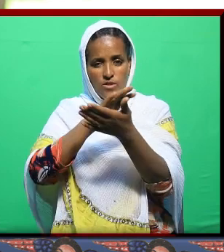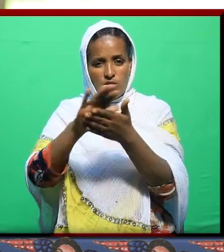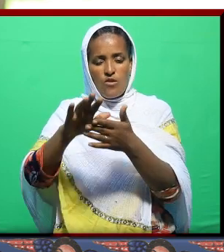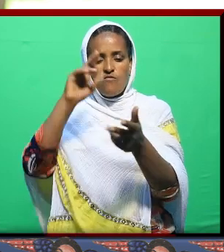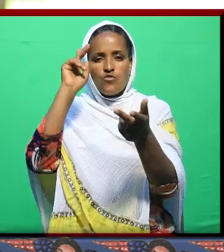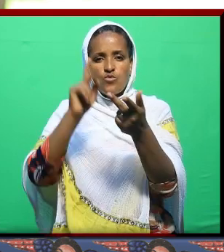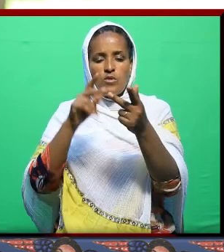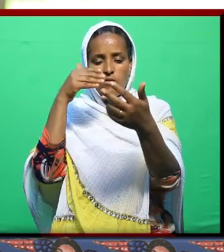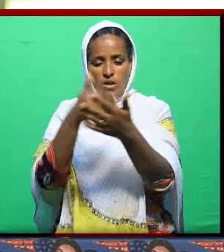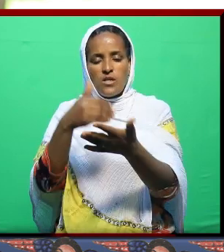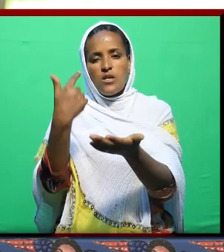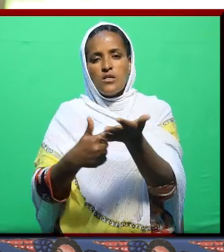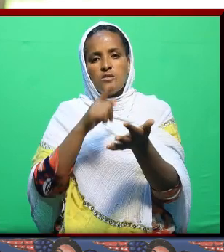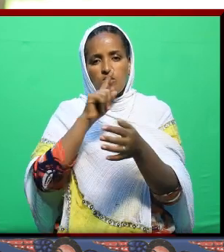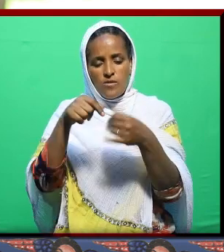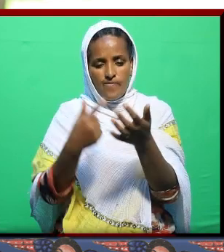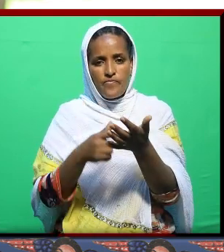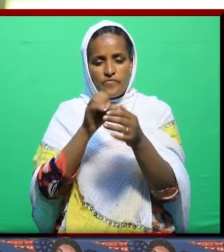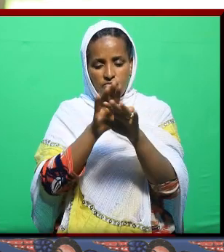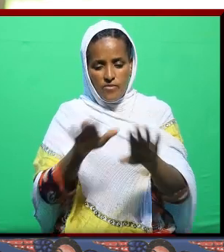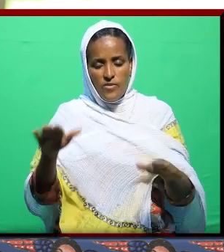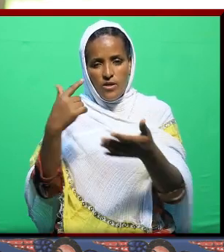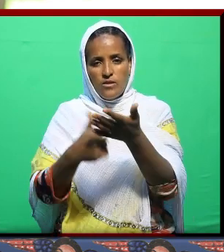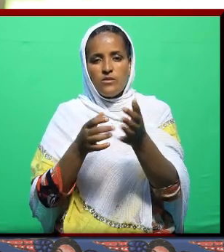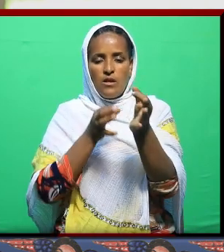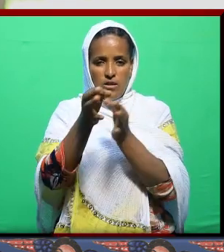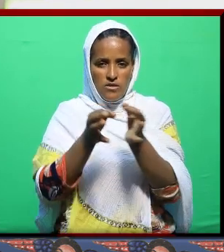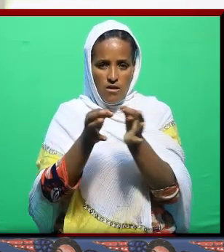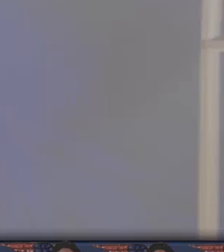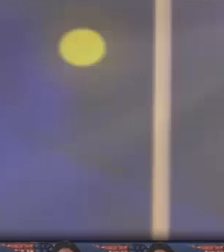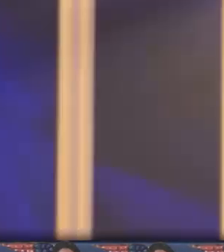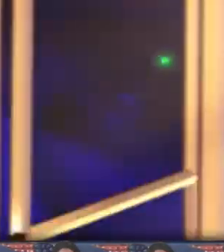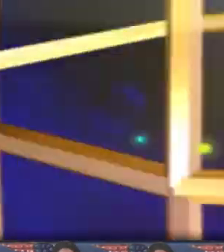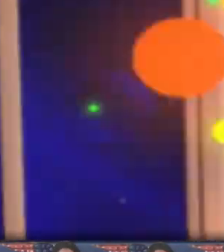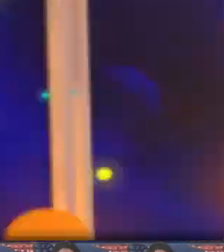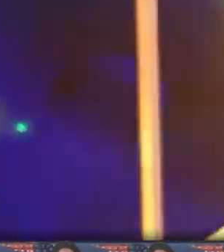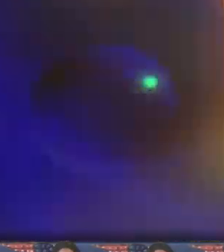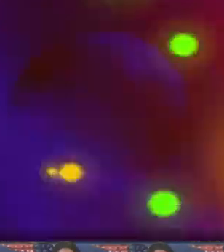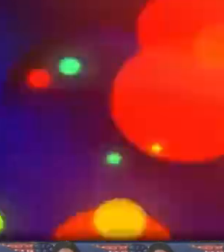የልቦናችን ንጽህና ፍጹምነት የሚያደርሰን ከዚህ ነው። ስለዚህ ጽማዌ በዚህ መልኩ ይገለጻል።